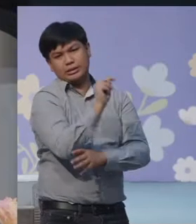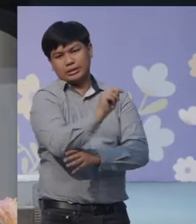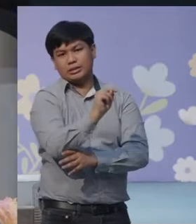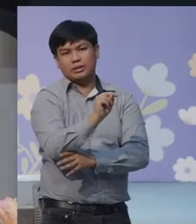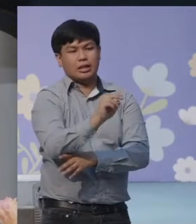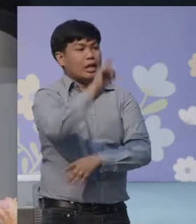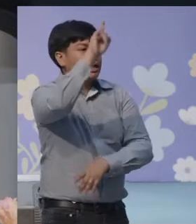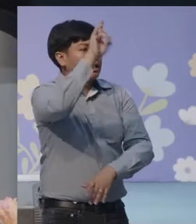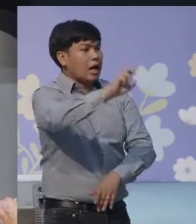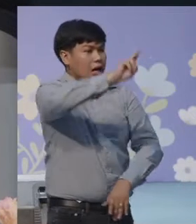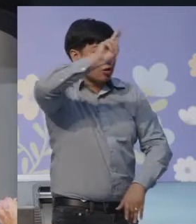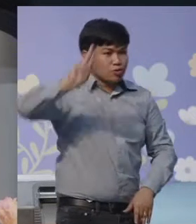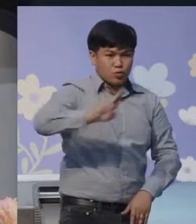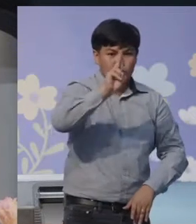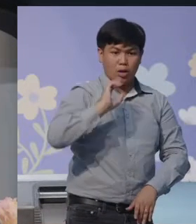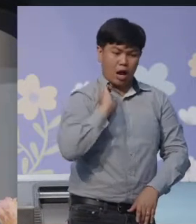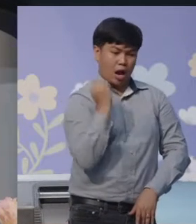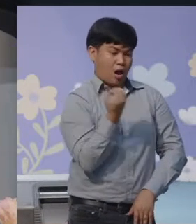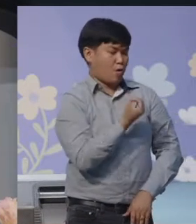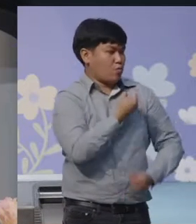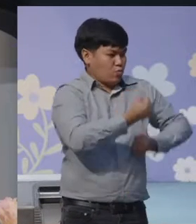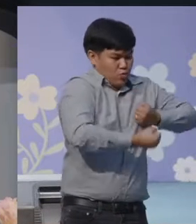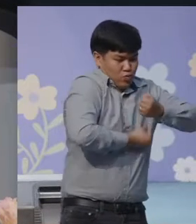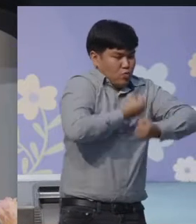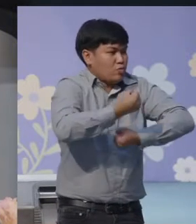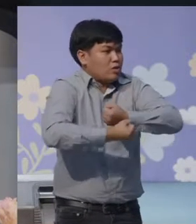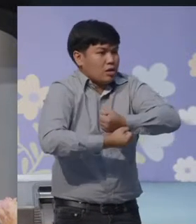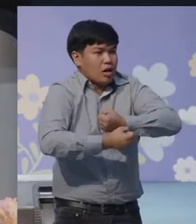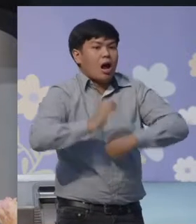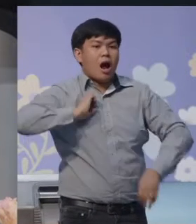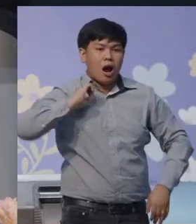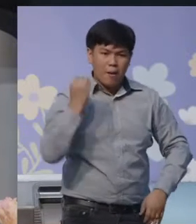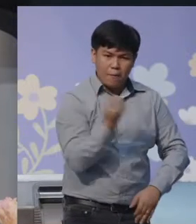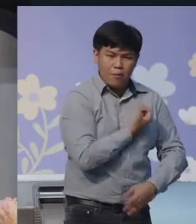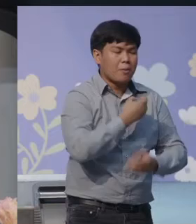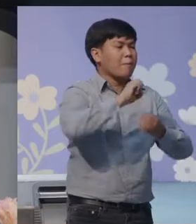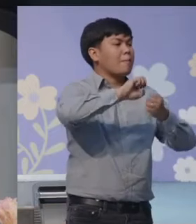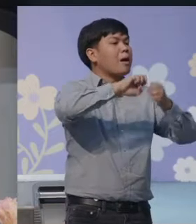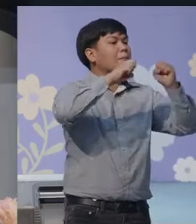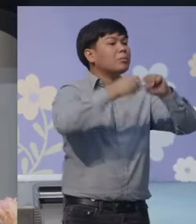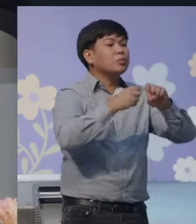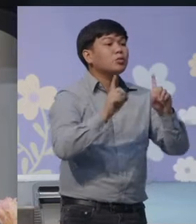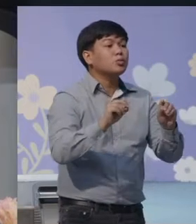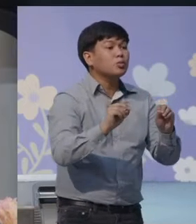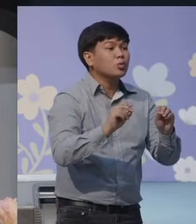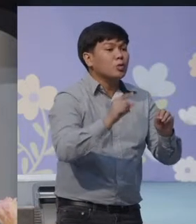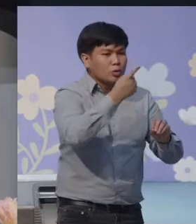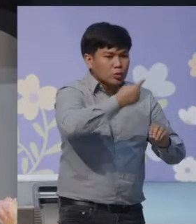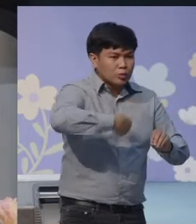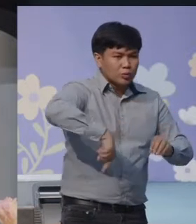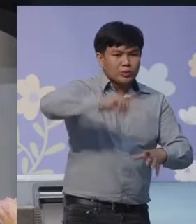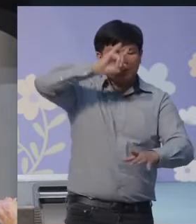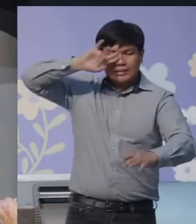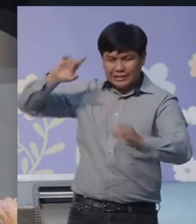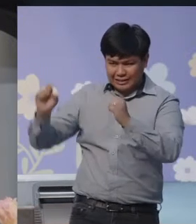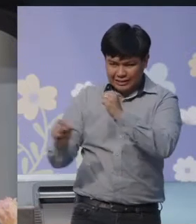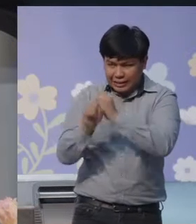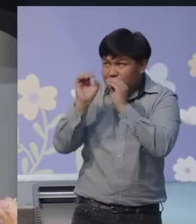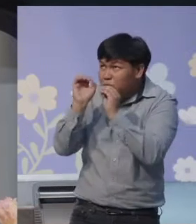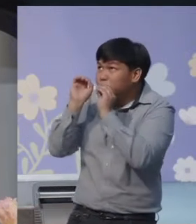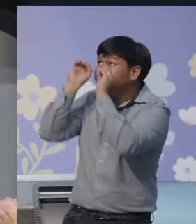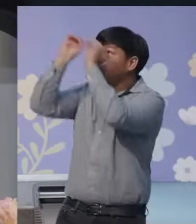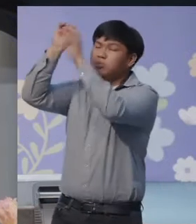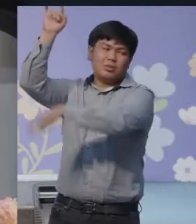Ginagamit ng Panginoon ang ating dalamhati upang tayo ay lumapit at magtiwala sa Kanya.